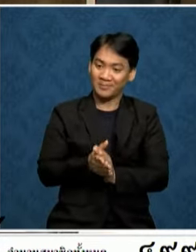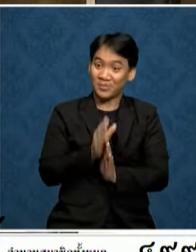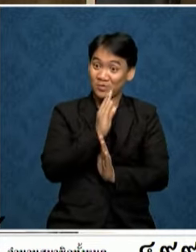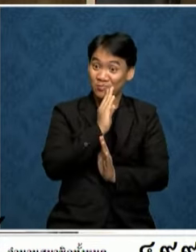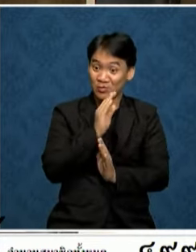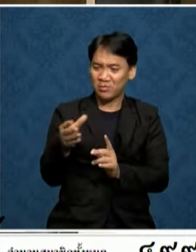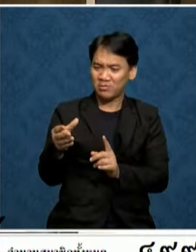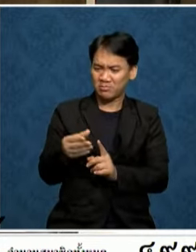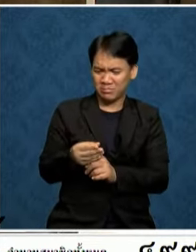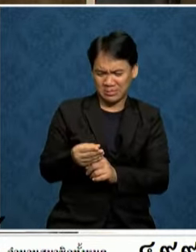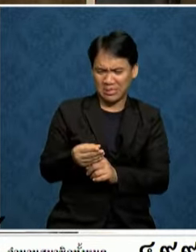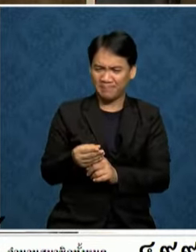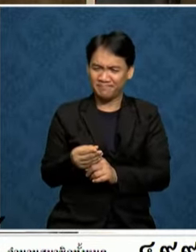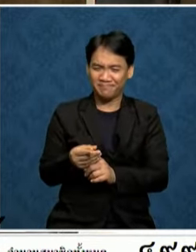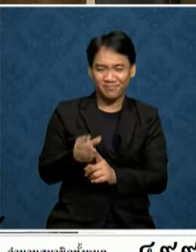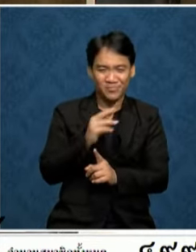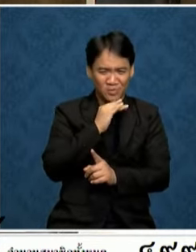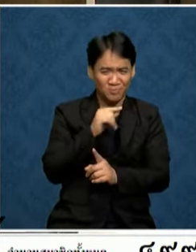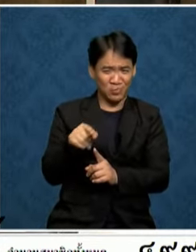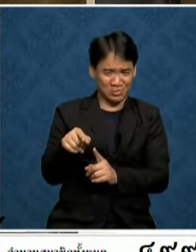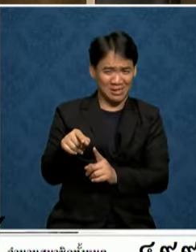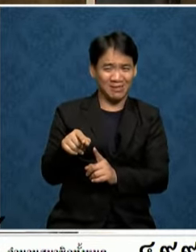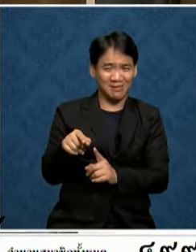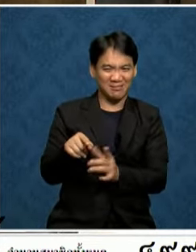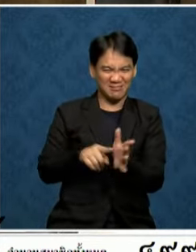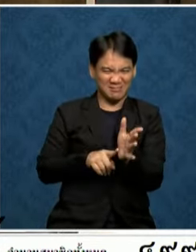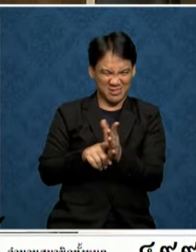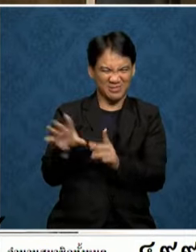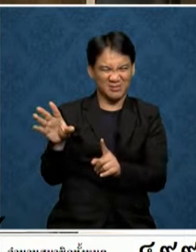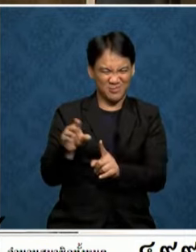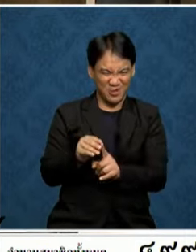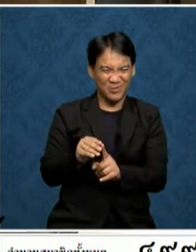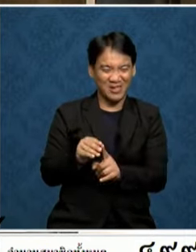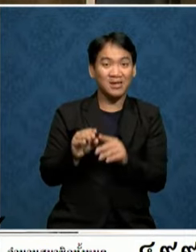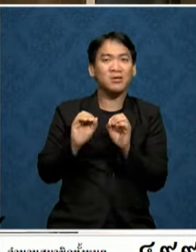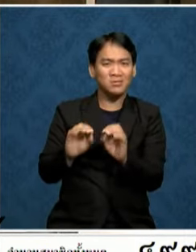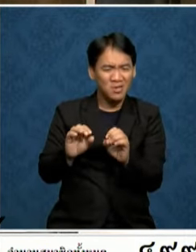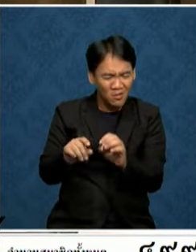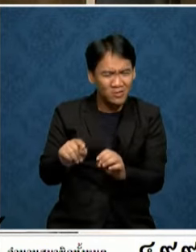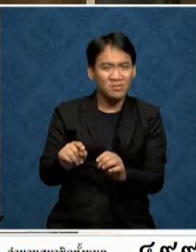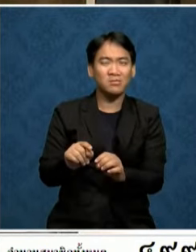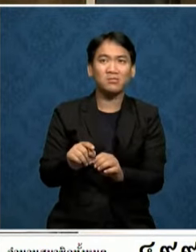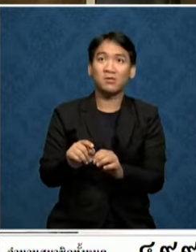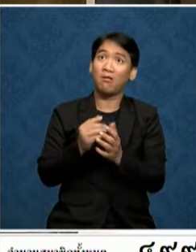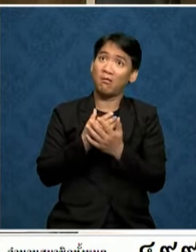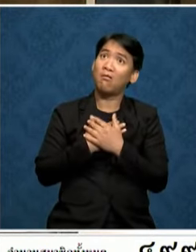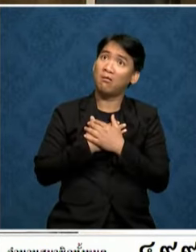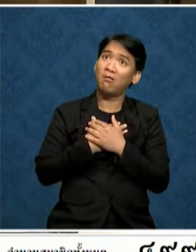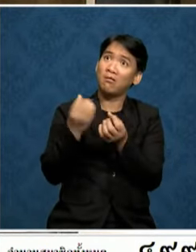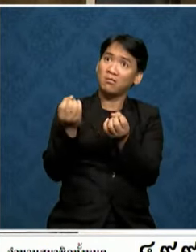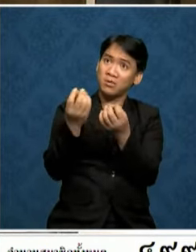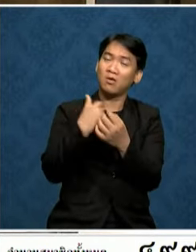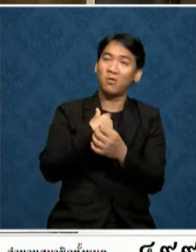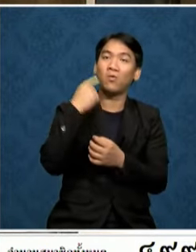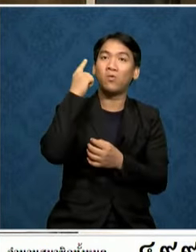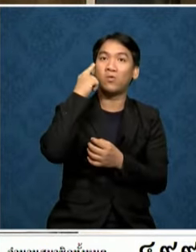สกปรกนะลูกเชื้อโรคอาจจะเข้าสู่ร่างกายของลูกได้ง่ายเหมือนกันเด็กเนี่ยนะคะเขาฟังแล้วเขาเข้าใจเซลล์สมอง